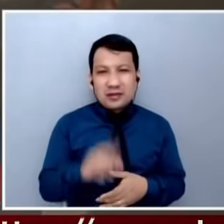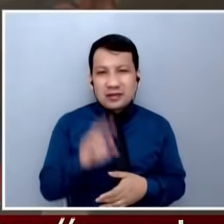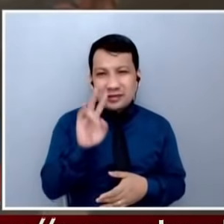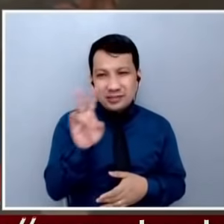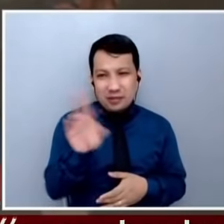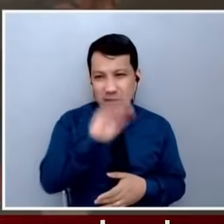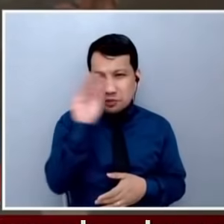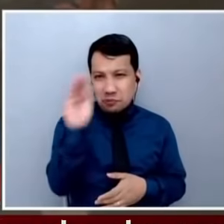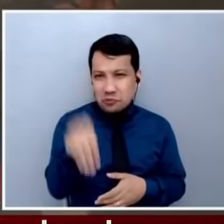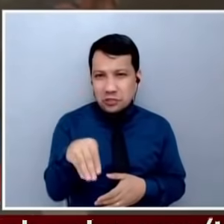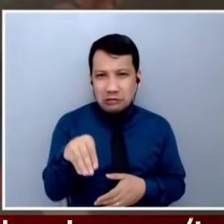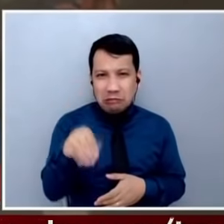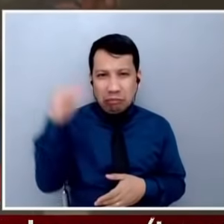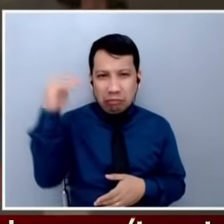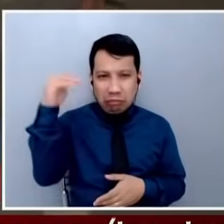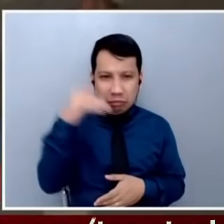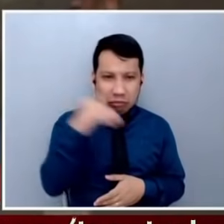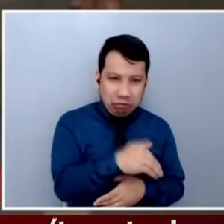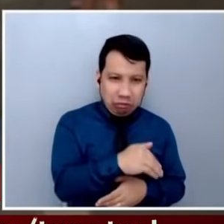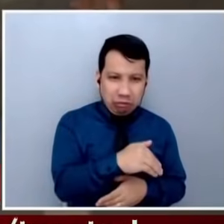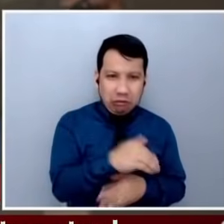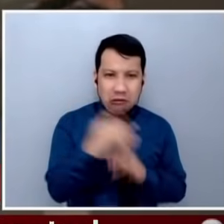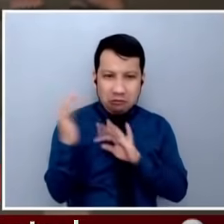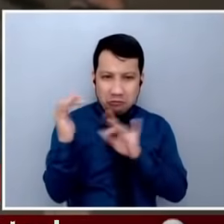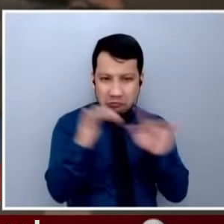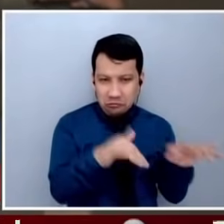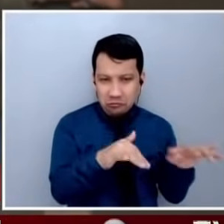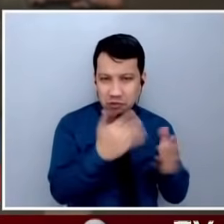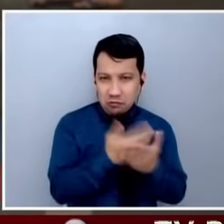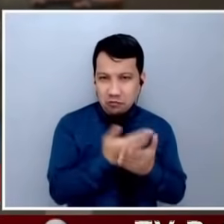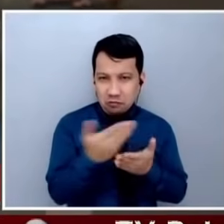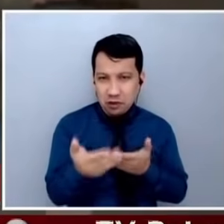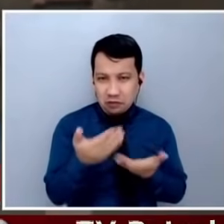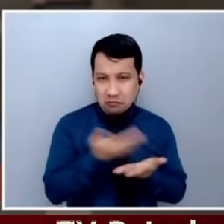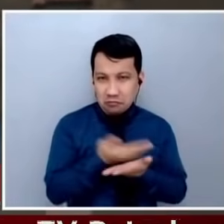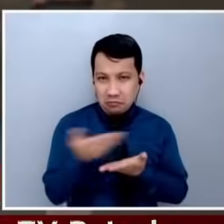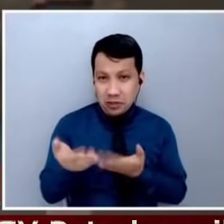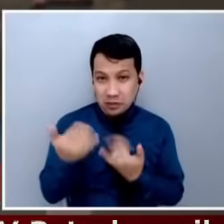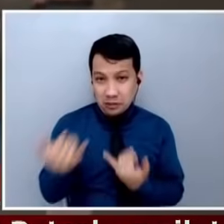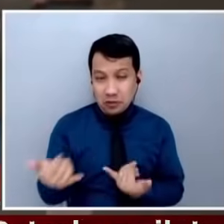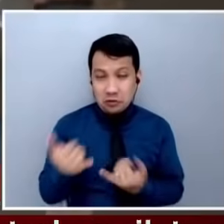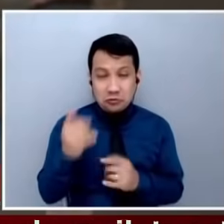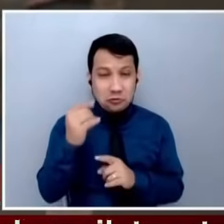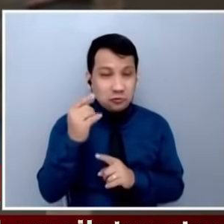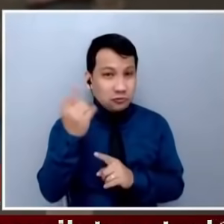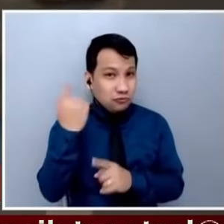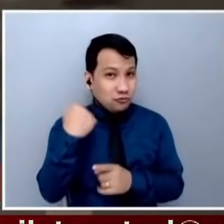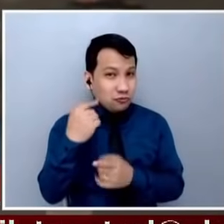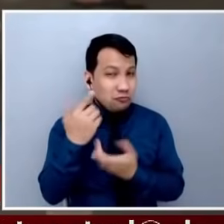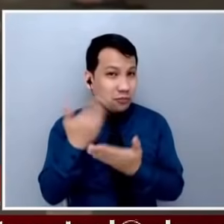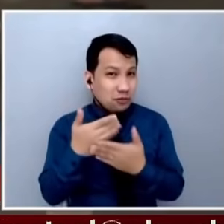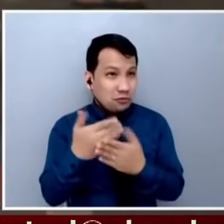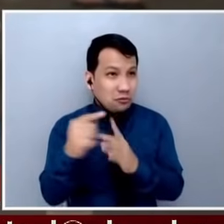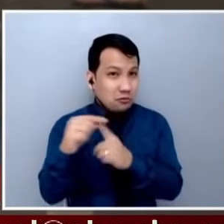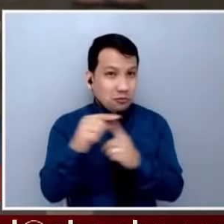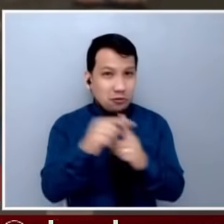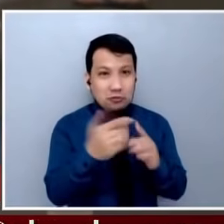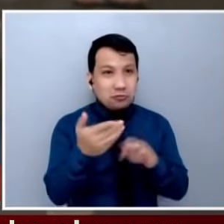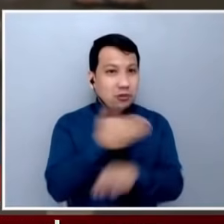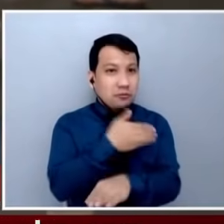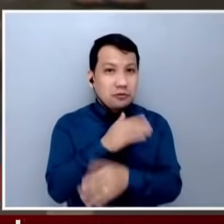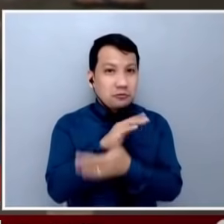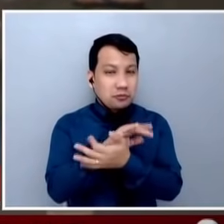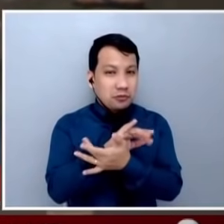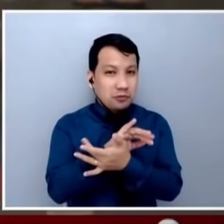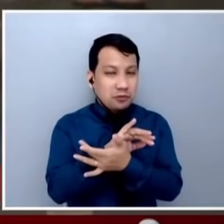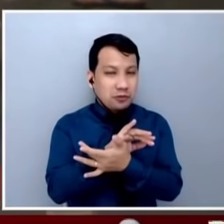ang ibinaba ng bilang ng mga taong bumibili ng bulaklak ngayong undas kumpara nung wala pang pandemya. Pero